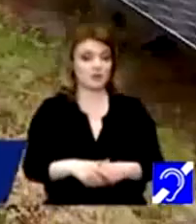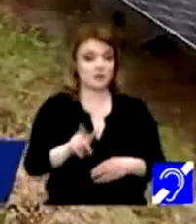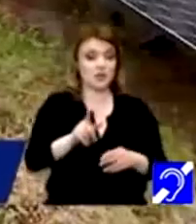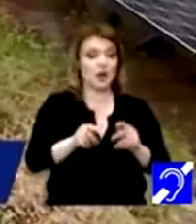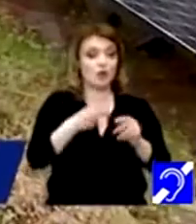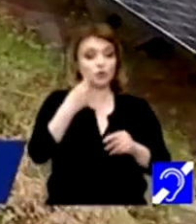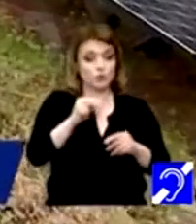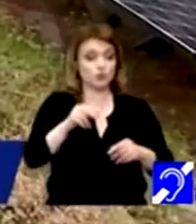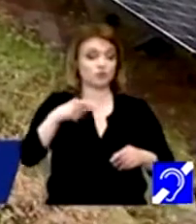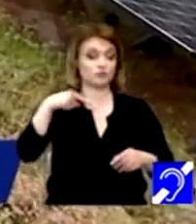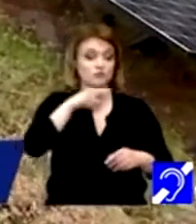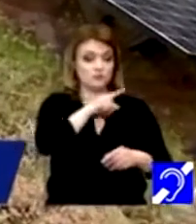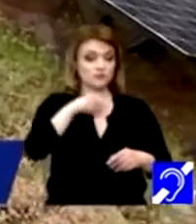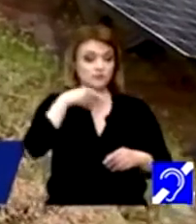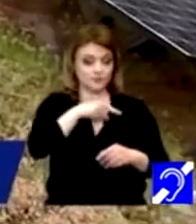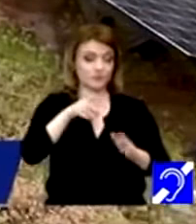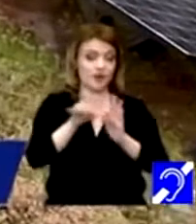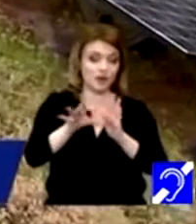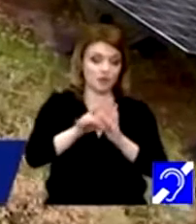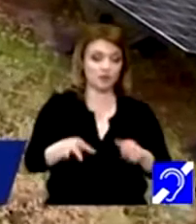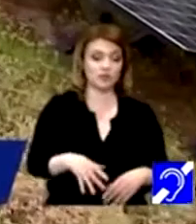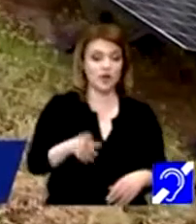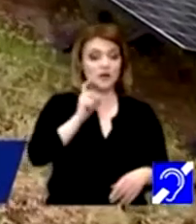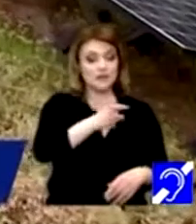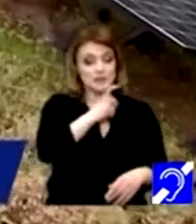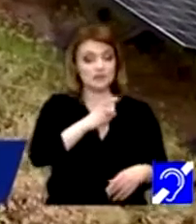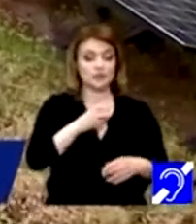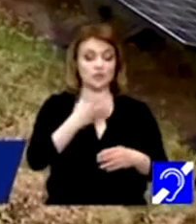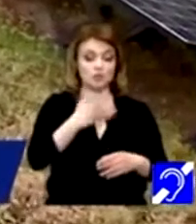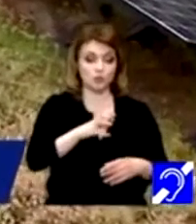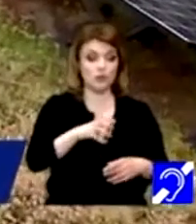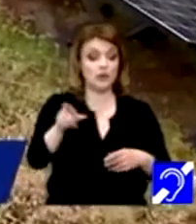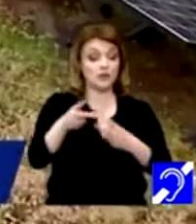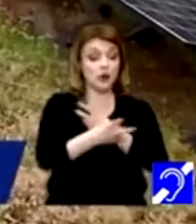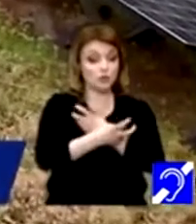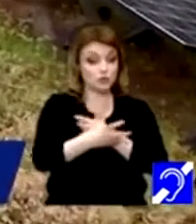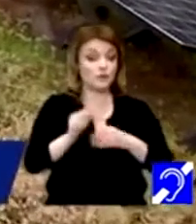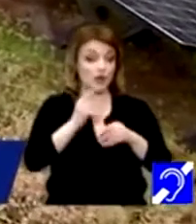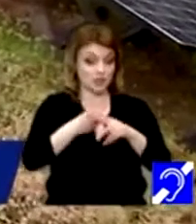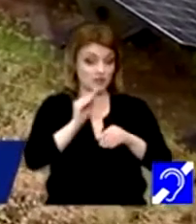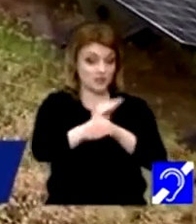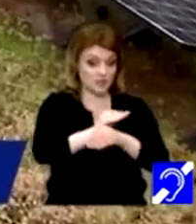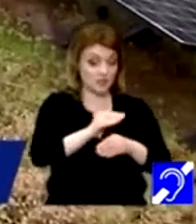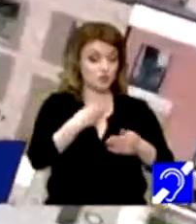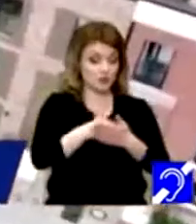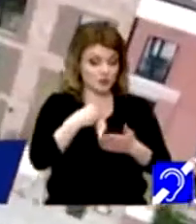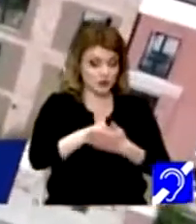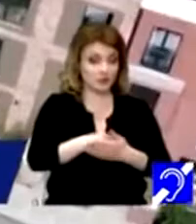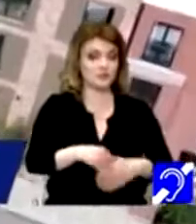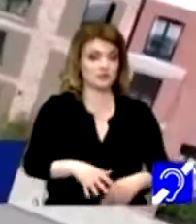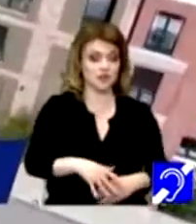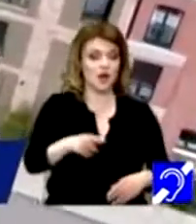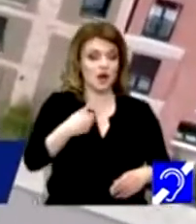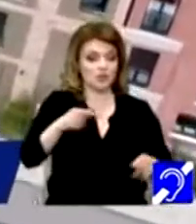la reziliența economiei din trei regiuni, nord, est și sud. În Austria, investițiile suplimentare vor spori capacitățile de cercetare